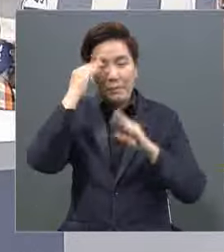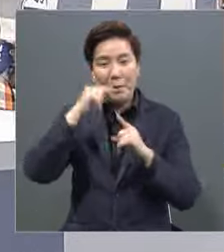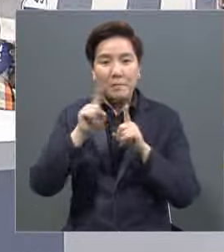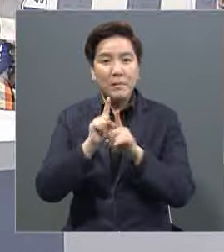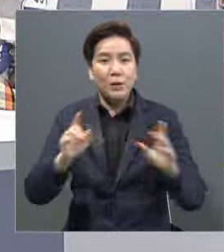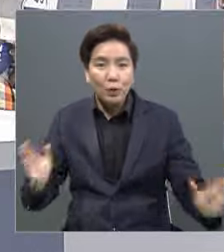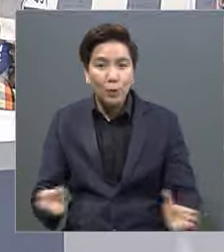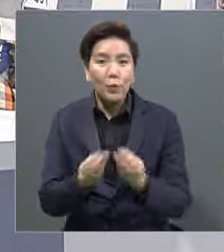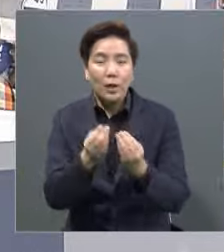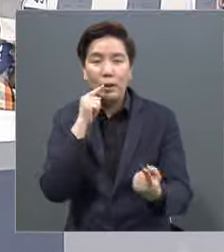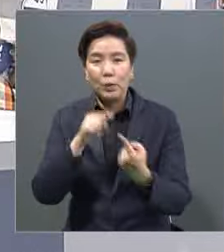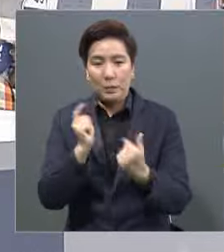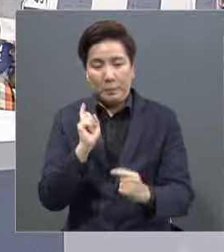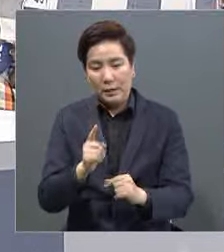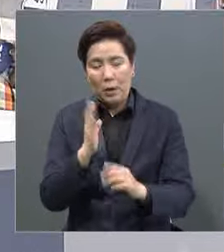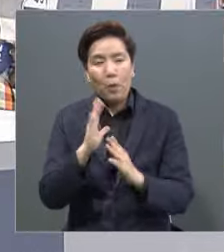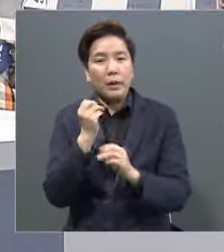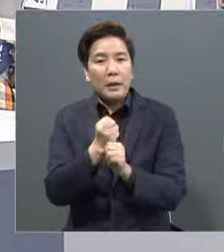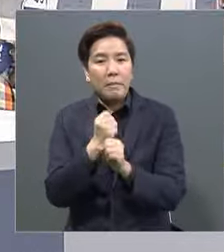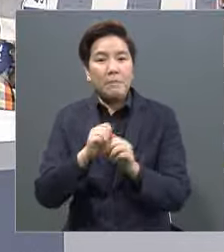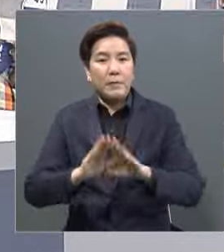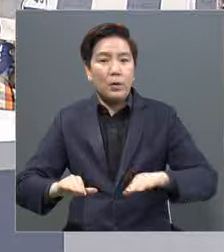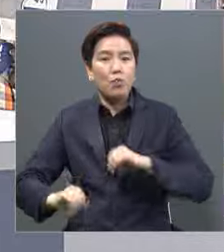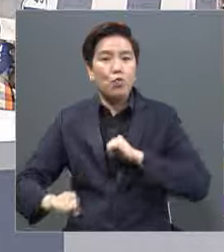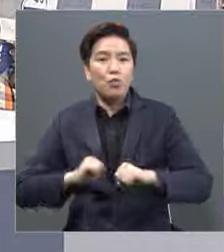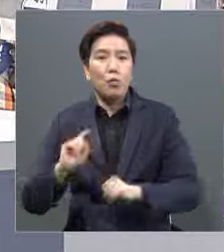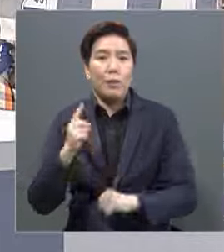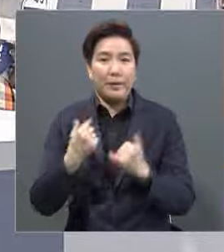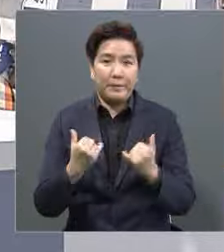ส่งเสริมผลงานของศิลปินที่เป็นเด็กรุ่นใหม่ด้วยนะคะอ่ะ